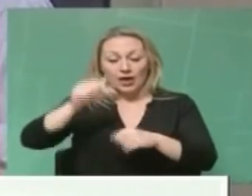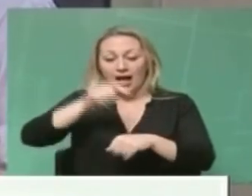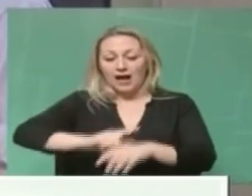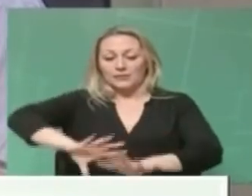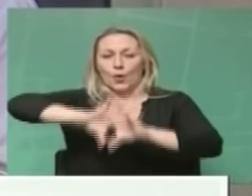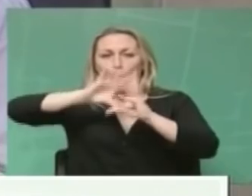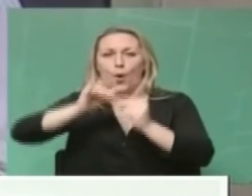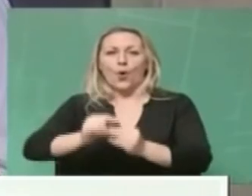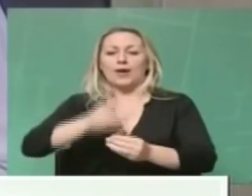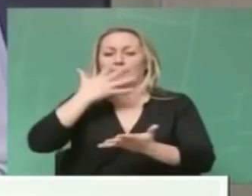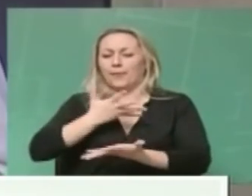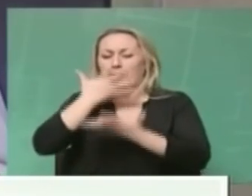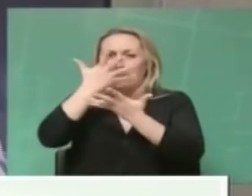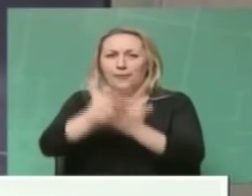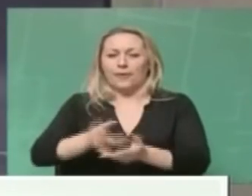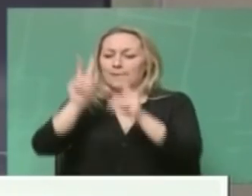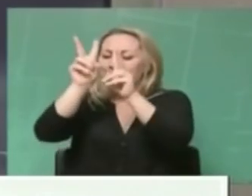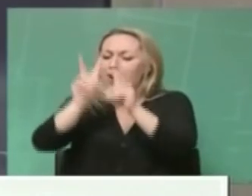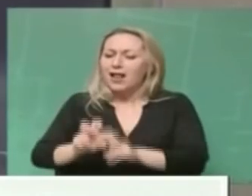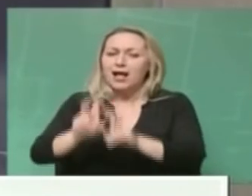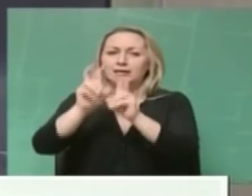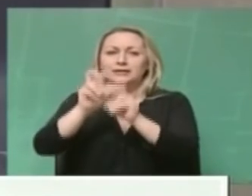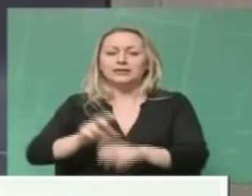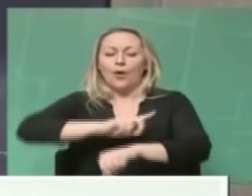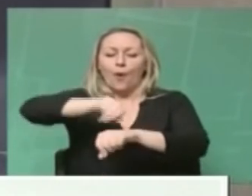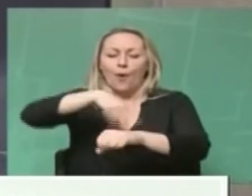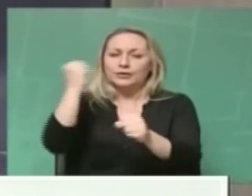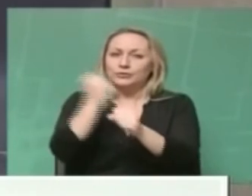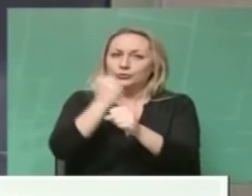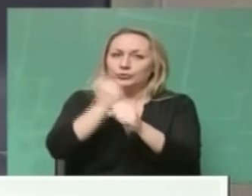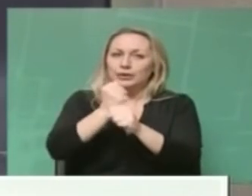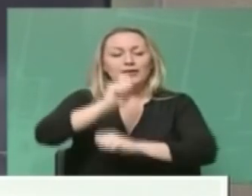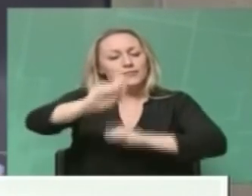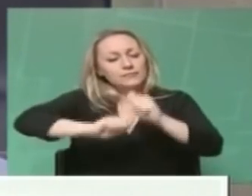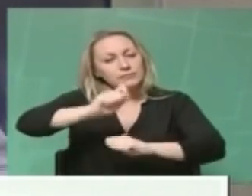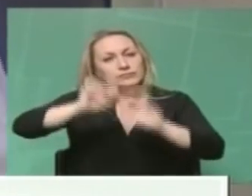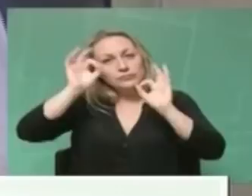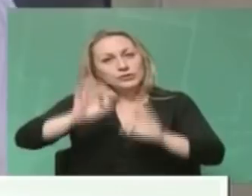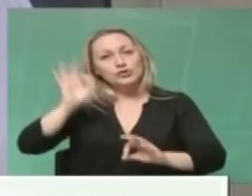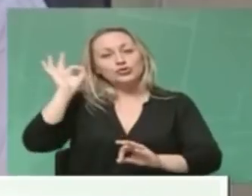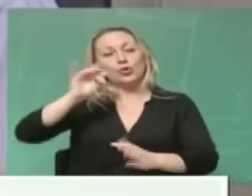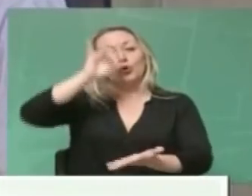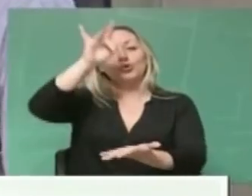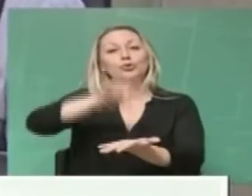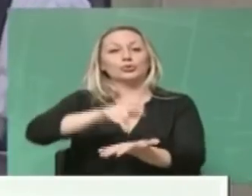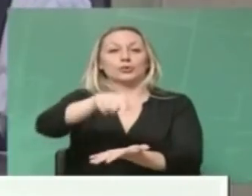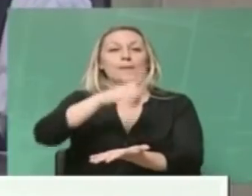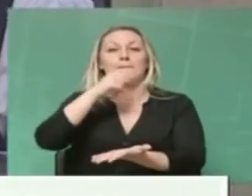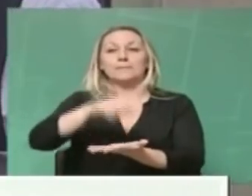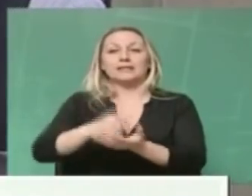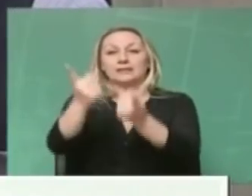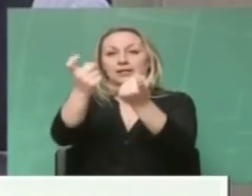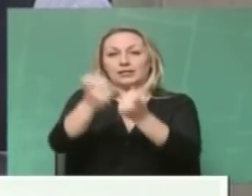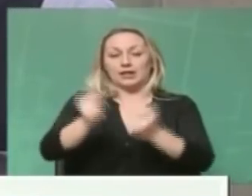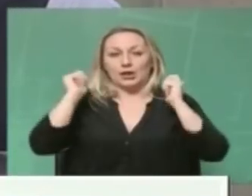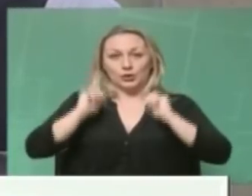μηχανισμός. Δαπανώνται μελέτες, εργατόρες. Γίνονται έργα. Με σκοπό την ανάπτυξη τουριστικού προϊόντος. Και αυτό το οποίο εισπράττει